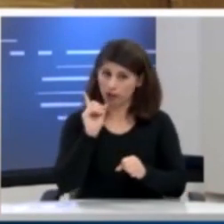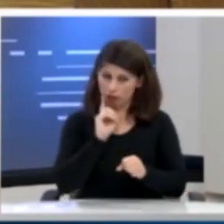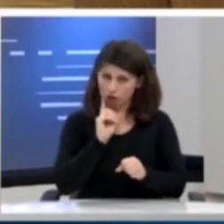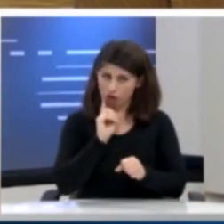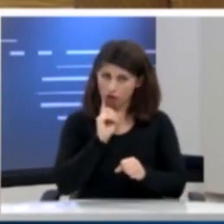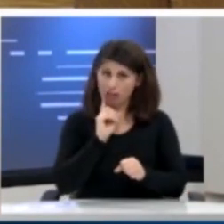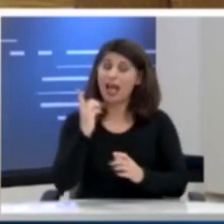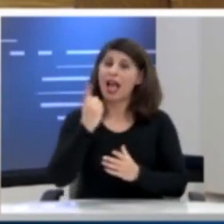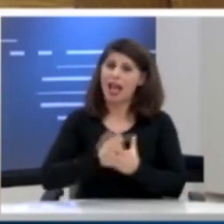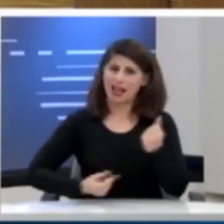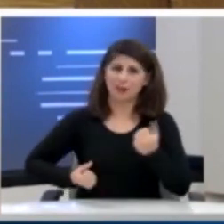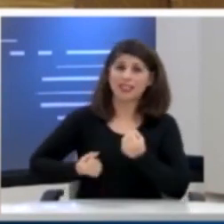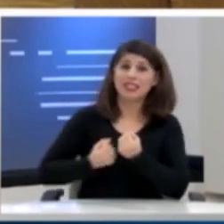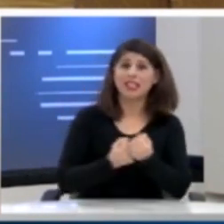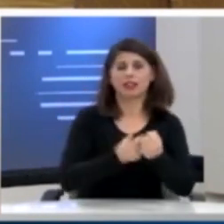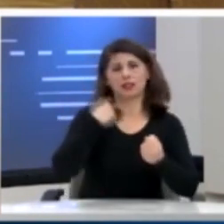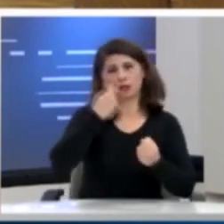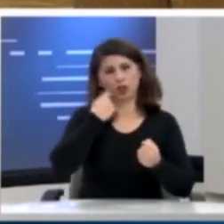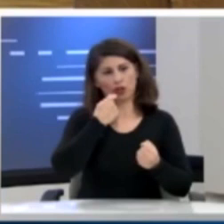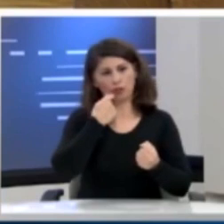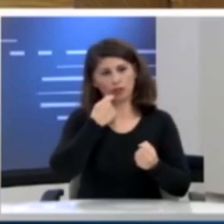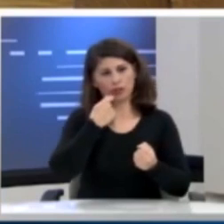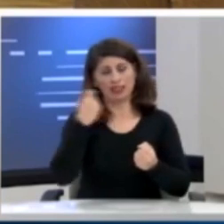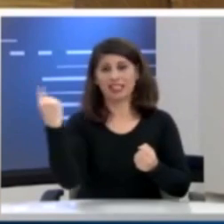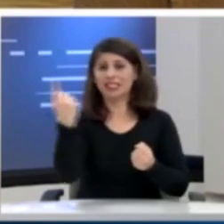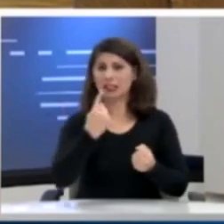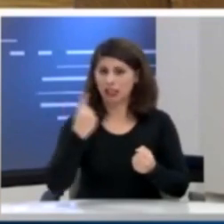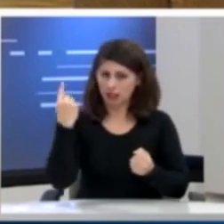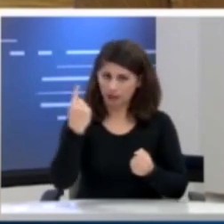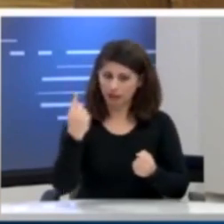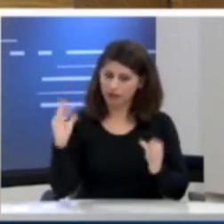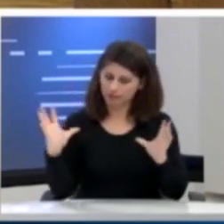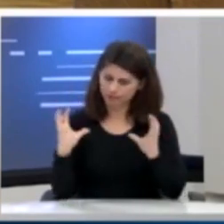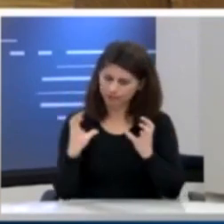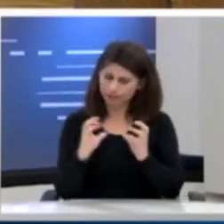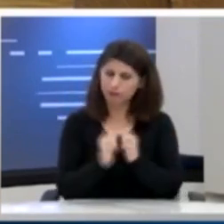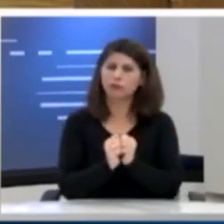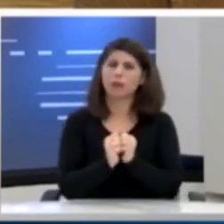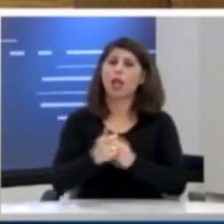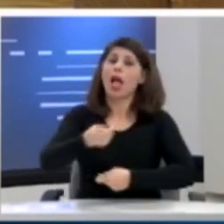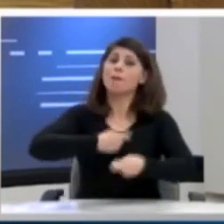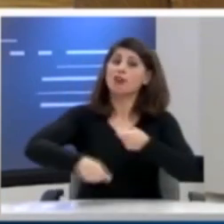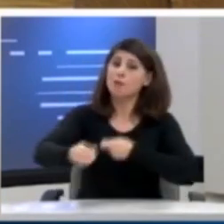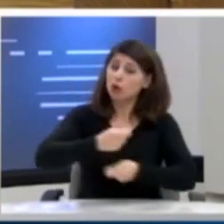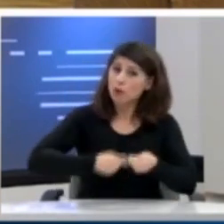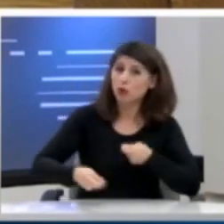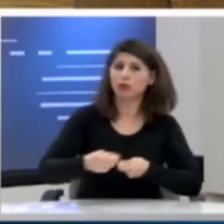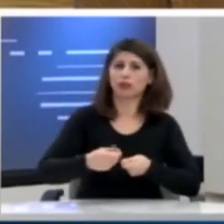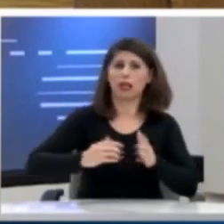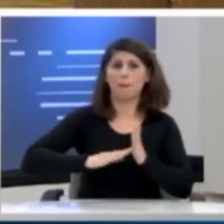γυναικών, την έλλειψη στήριξης της μητρότητας, σε συνθήκες που συρρυκνώνονται,